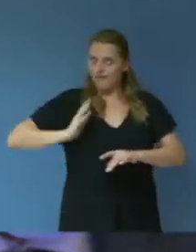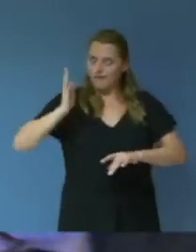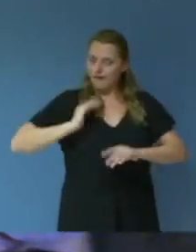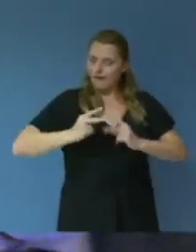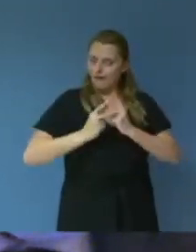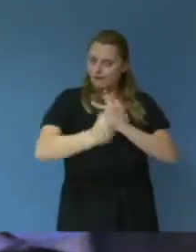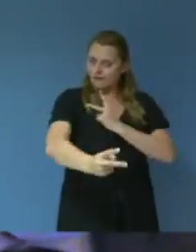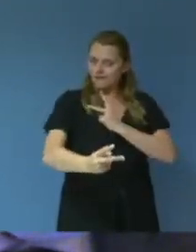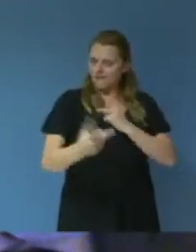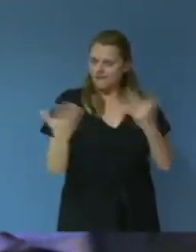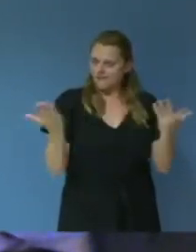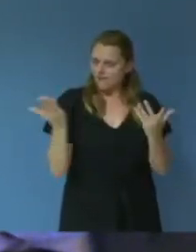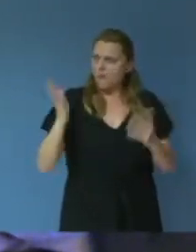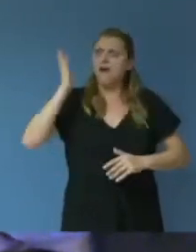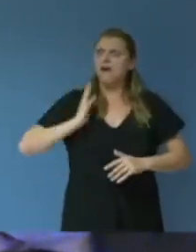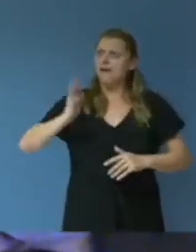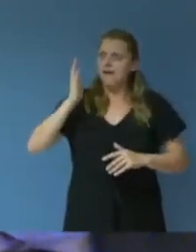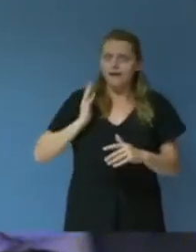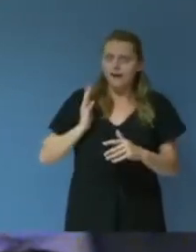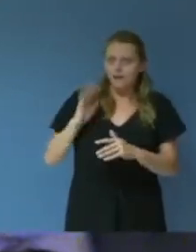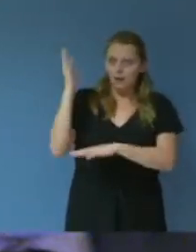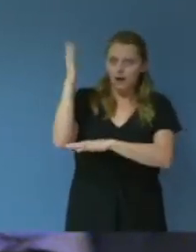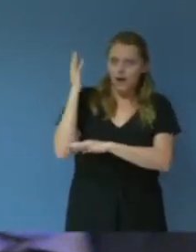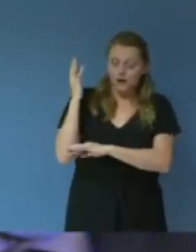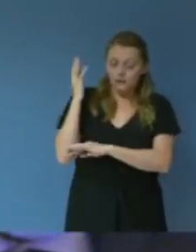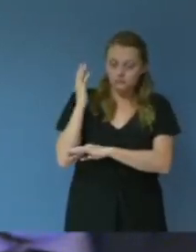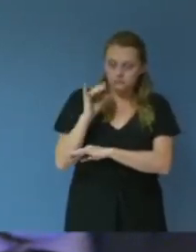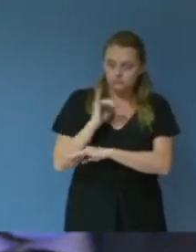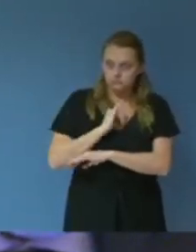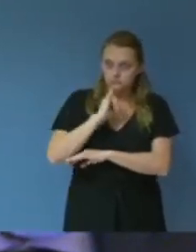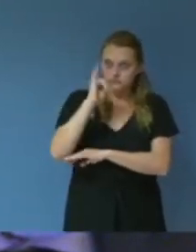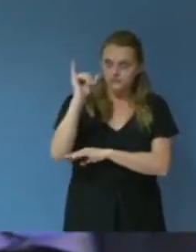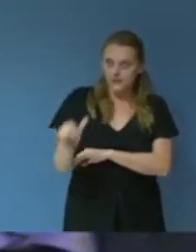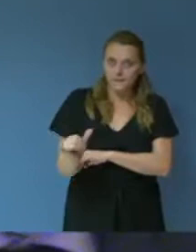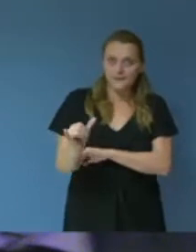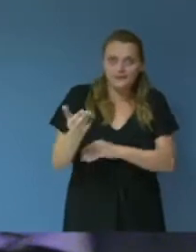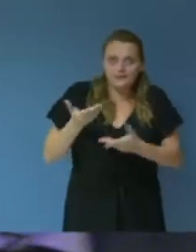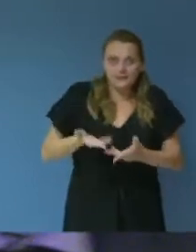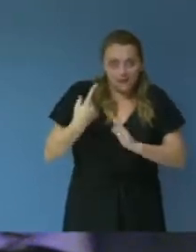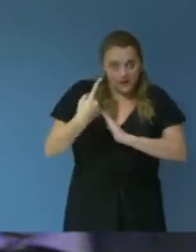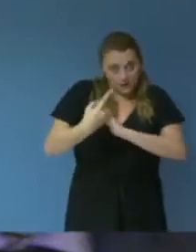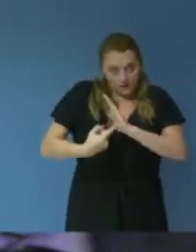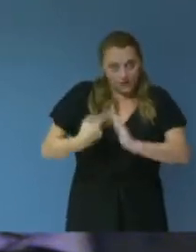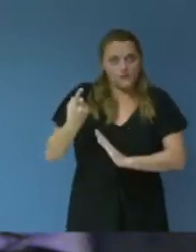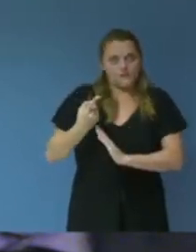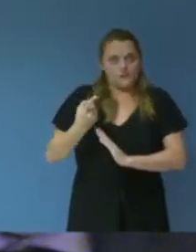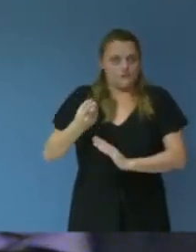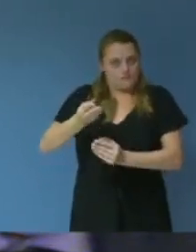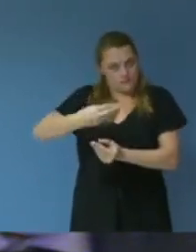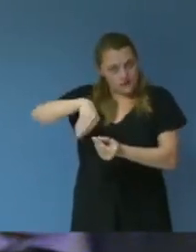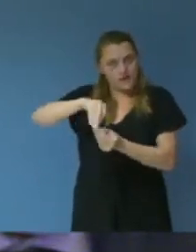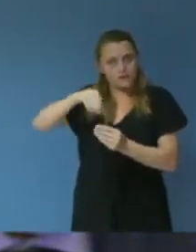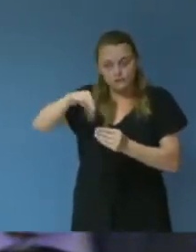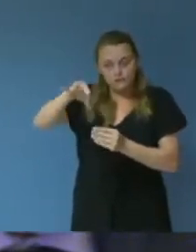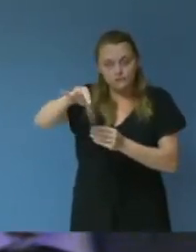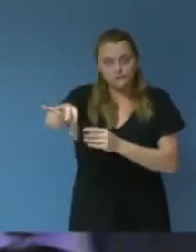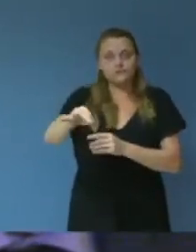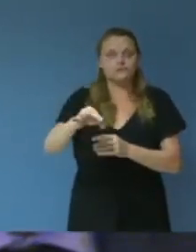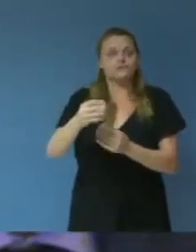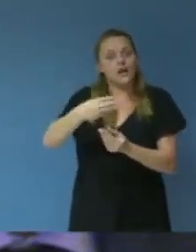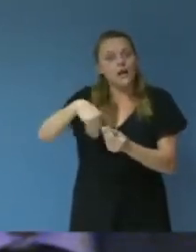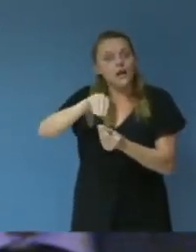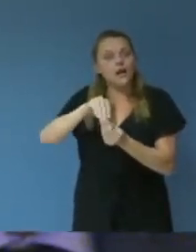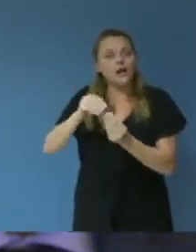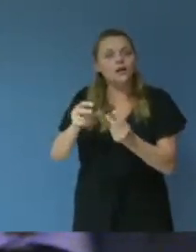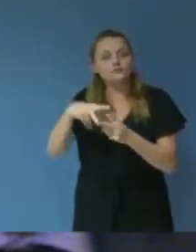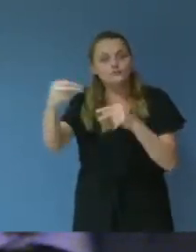des arbres sur le parvis de Saint-Rémy avant qu'on les refait. Aujourd'hui, il y a des plantations qui sont faites, il y a de la végétation qui est faite sur le parvis, et